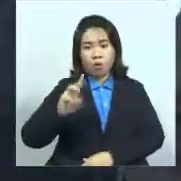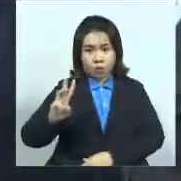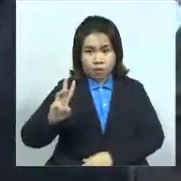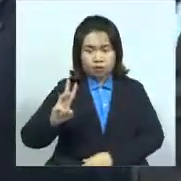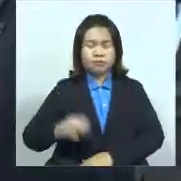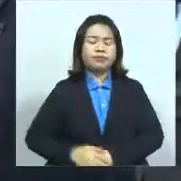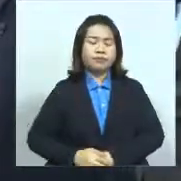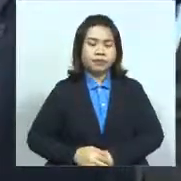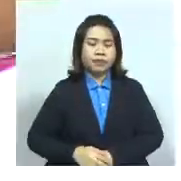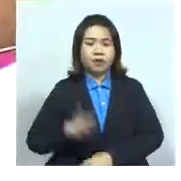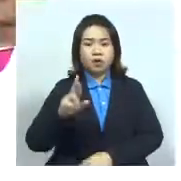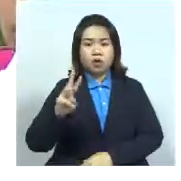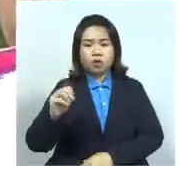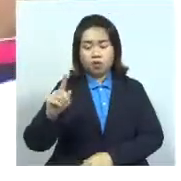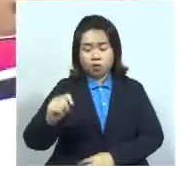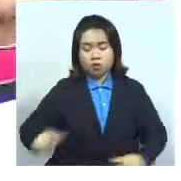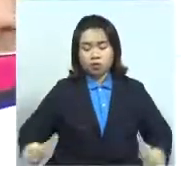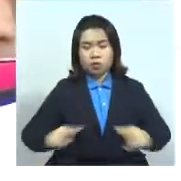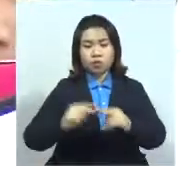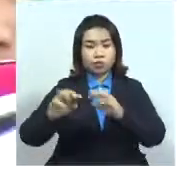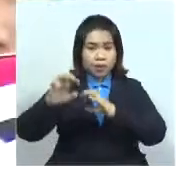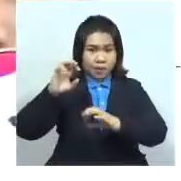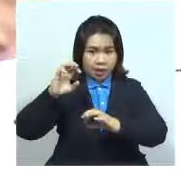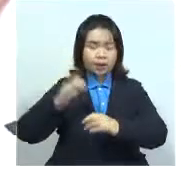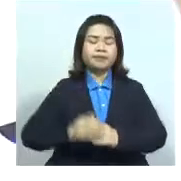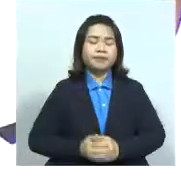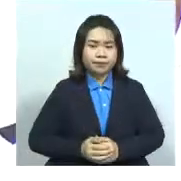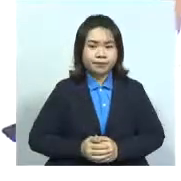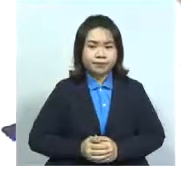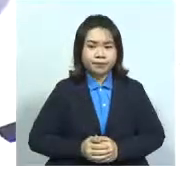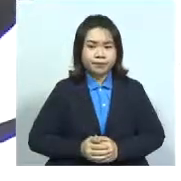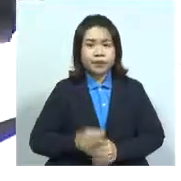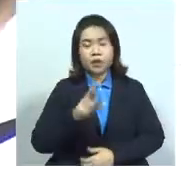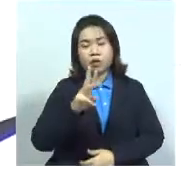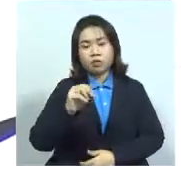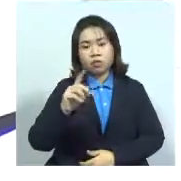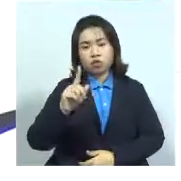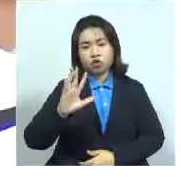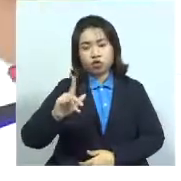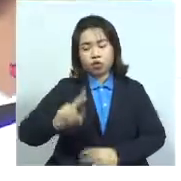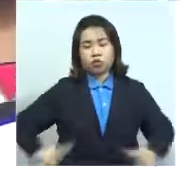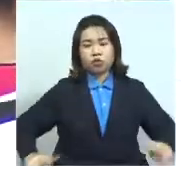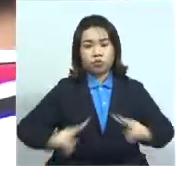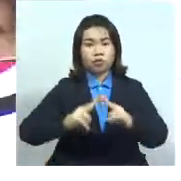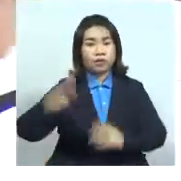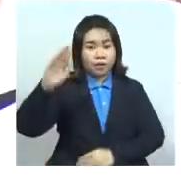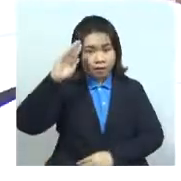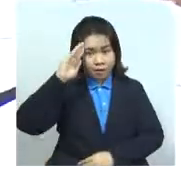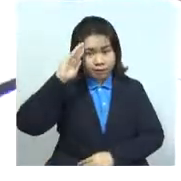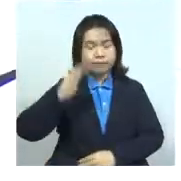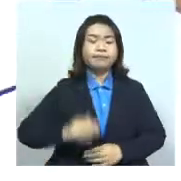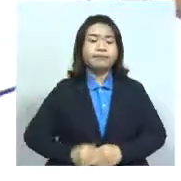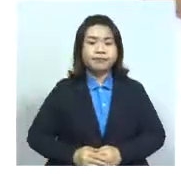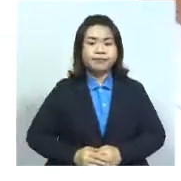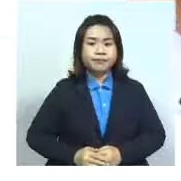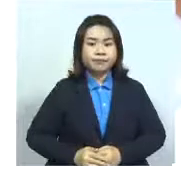กอนุพงษ์เผ่าจินดารัฐมนตรีว่าการกระทรวงมหาดไทยพลเอกชัยชาญช้างมงคลรัฐมนตรีช่วยว่าการกระทรวงกลาโหมพล